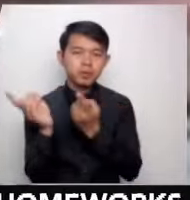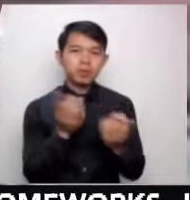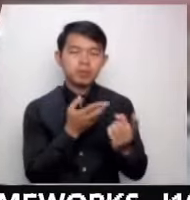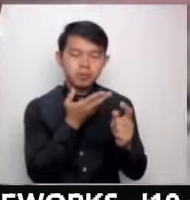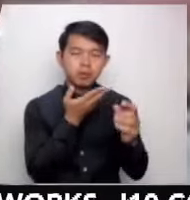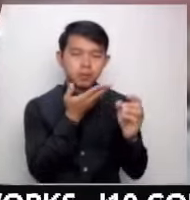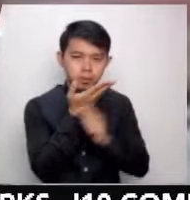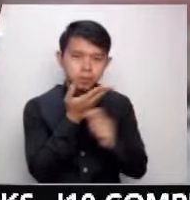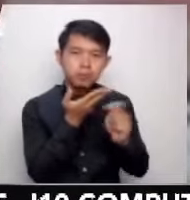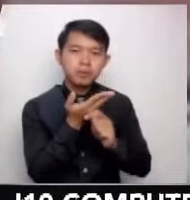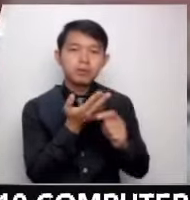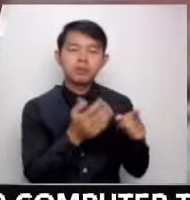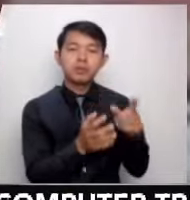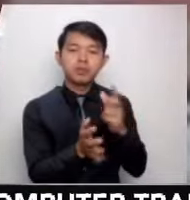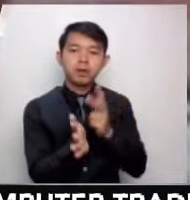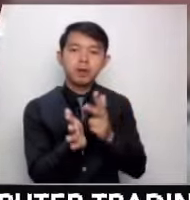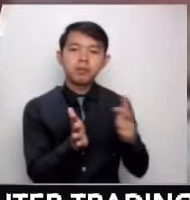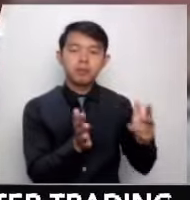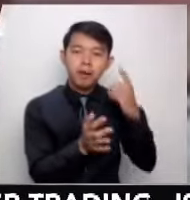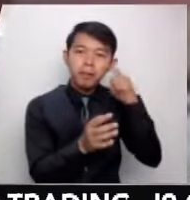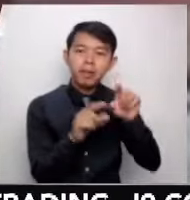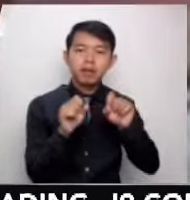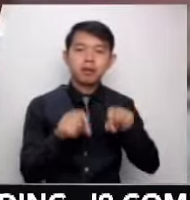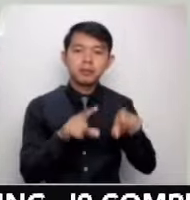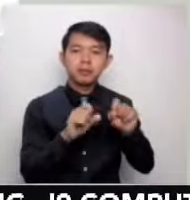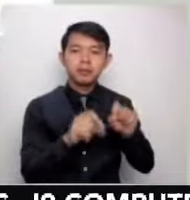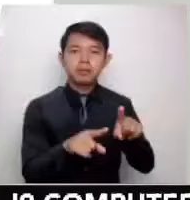nila para ibenta sa mga parokyano.